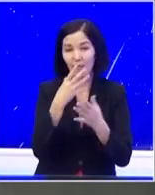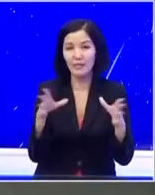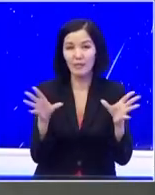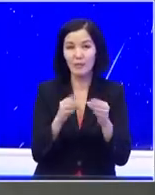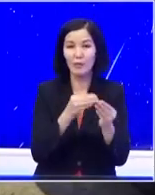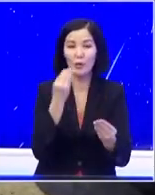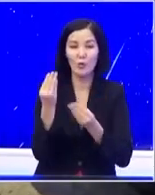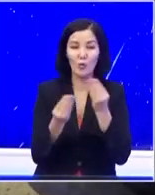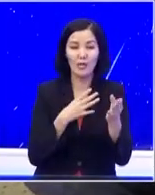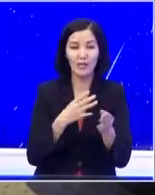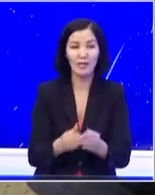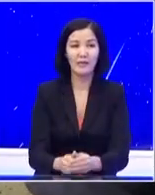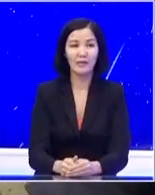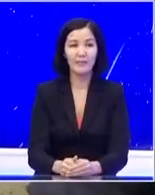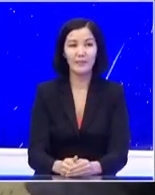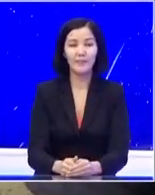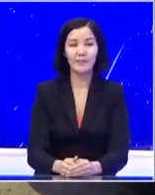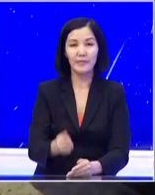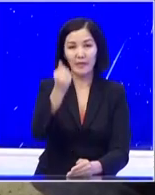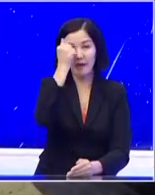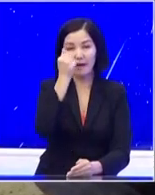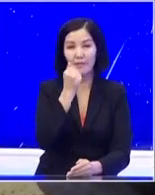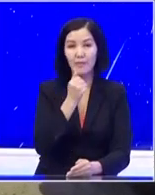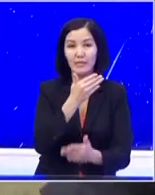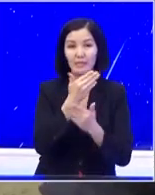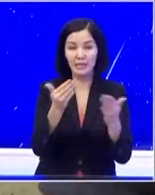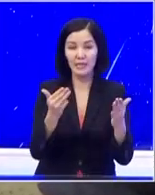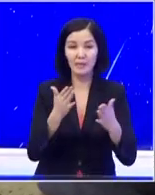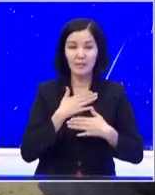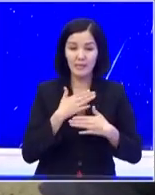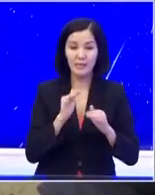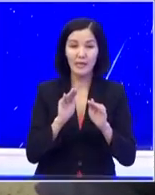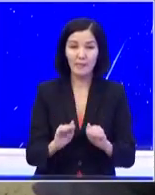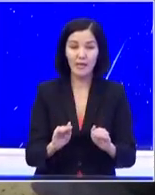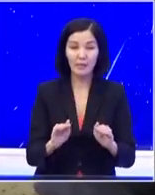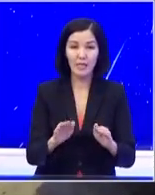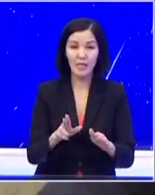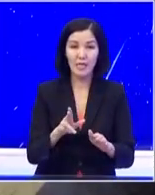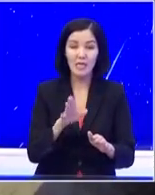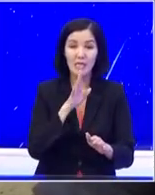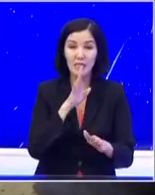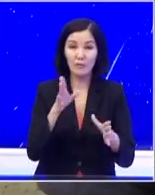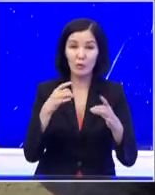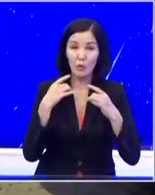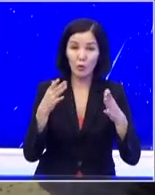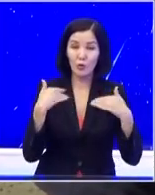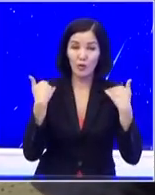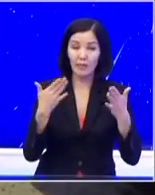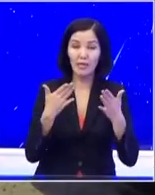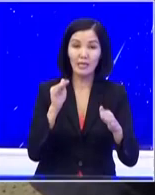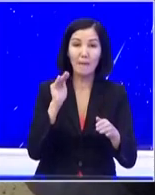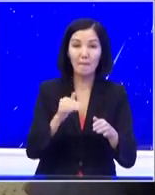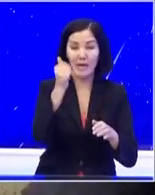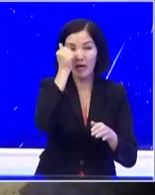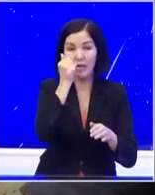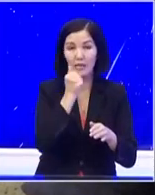қосыла ойнады. Рахмет сіздерге, немеремді бүгін мені құттықтап, біздің қуан немізге бөлісіп келгендеріңізге мың алғыс. Ең